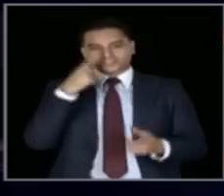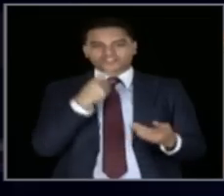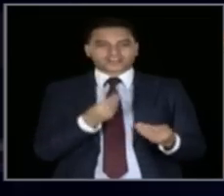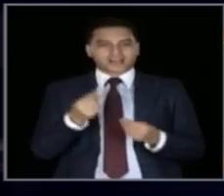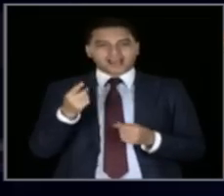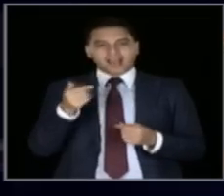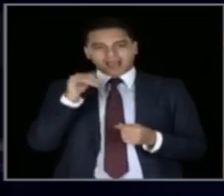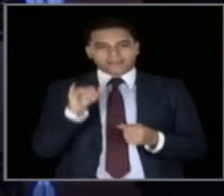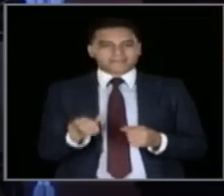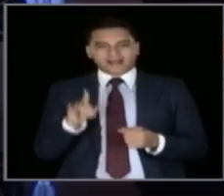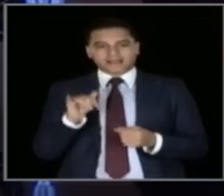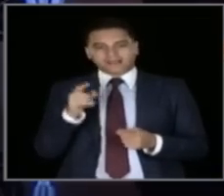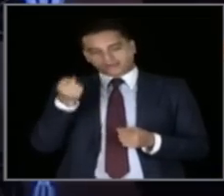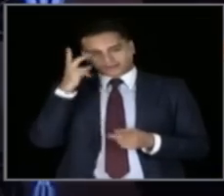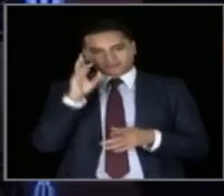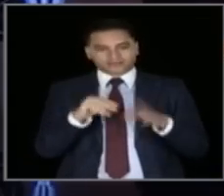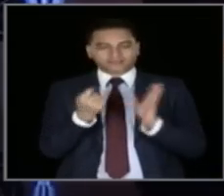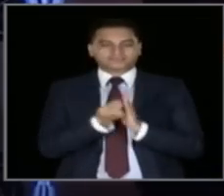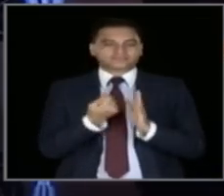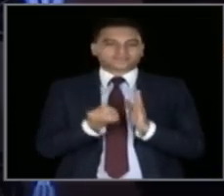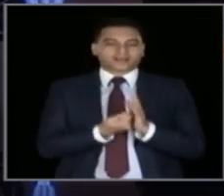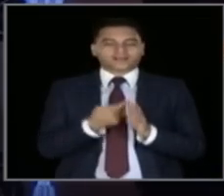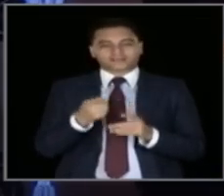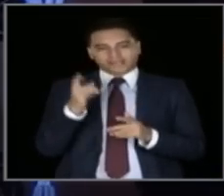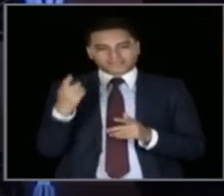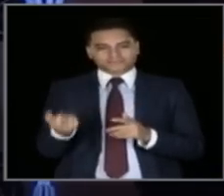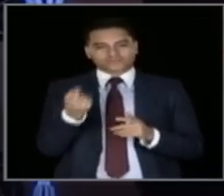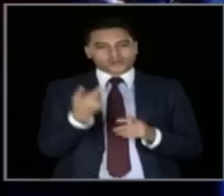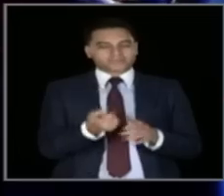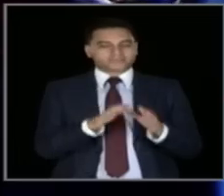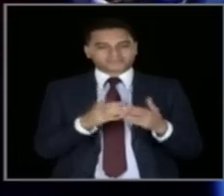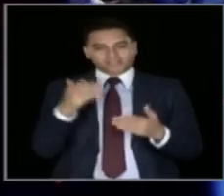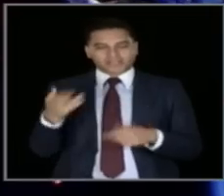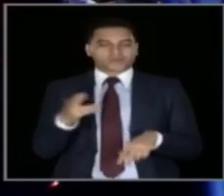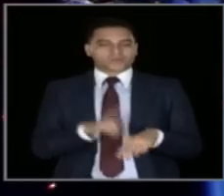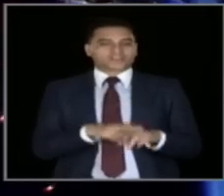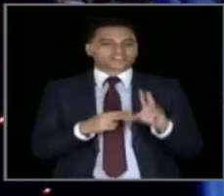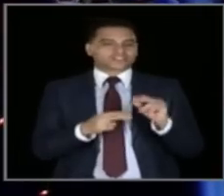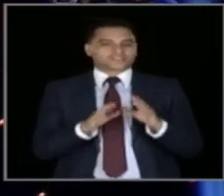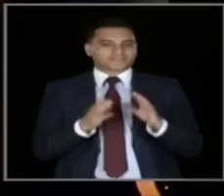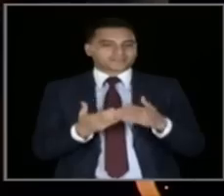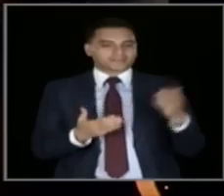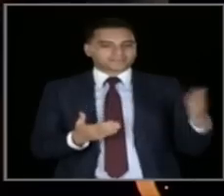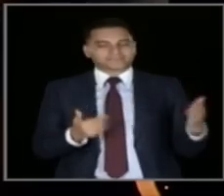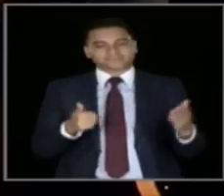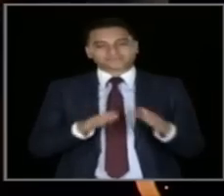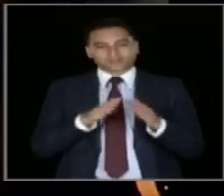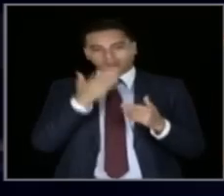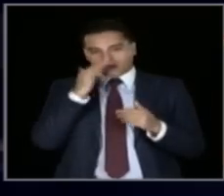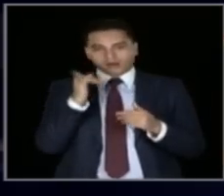إيميلي أديبة. برافو عليكي. 55 العراب، 20 الهكسوس.